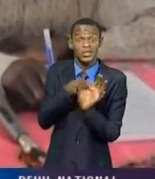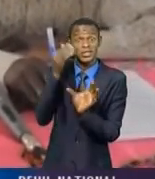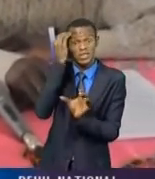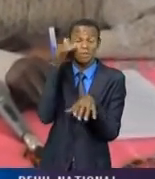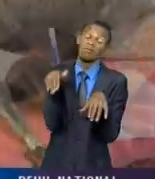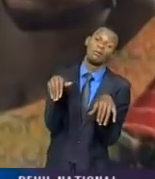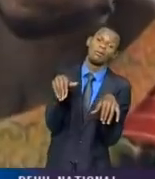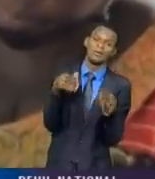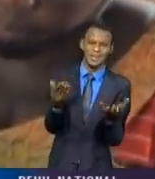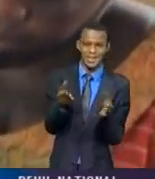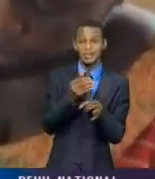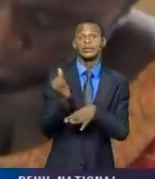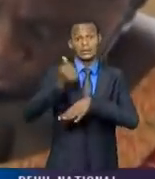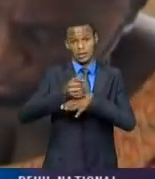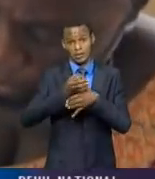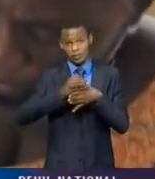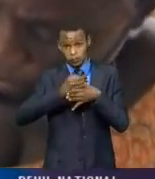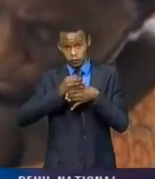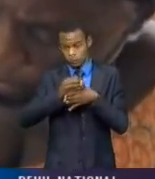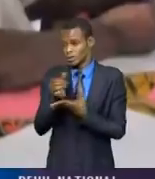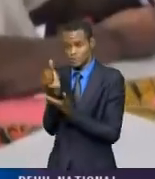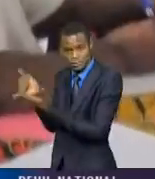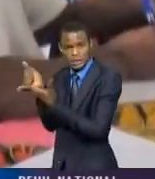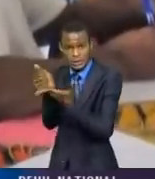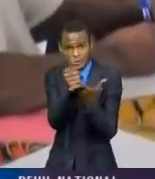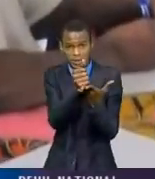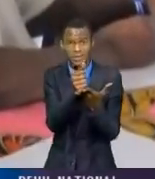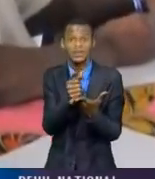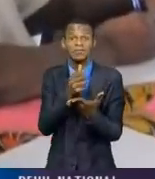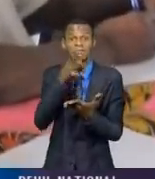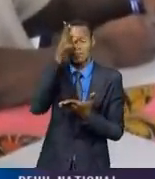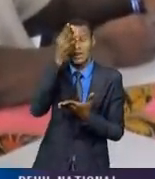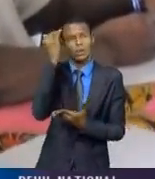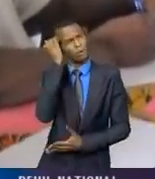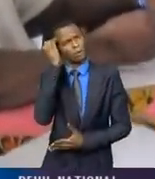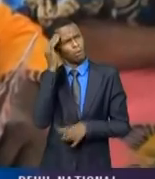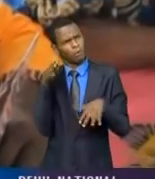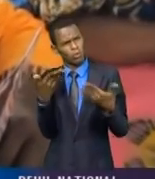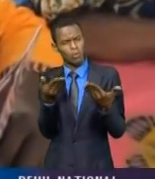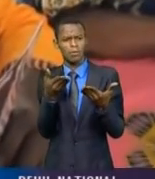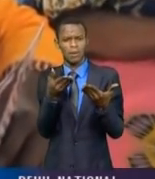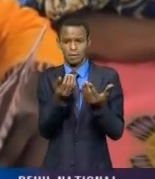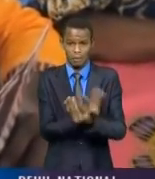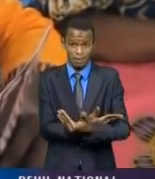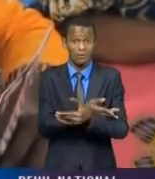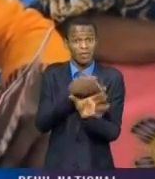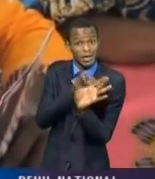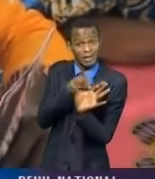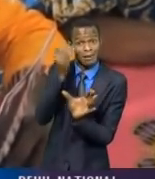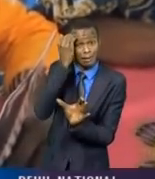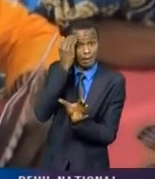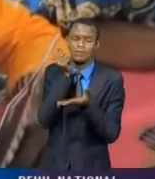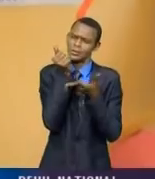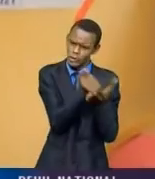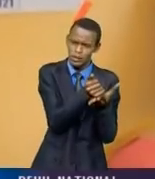répondre au mieux aux besoins des enfants au succès d'un handicap intellectuel question d'assurer les meilleurs développements possibles de l'enfant en